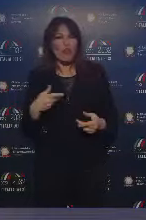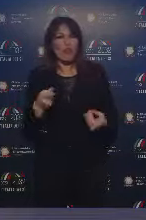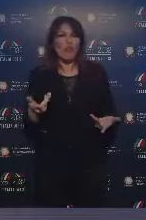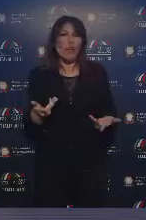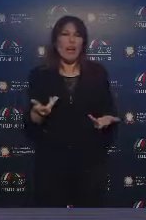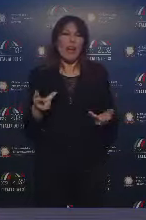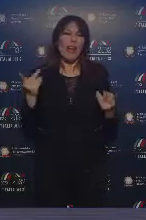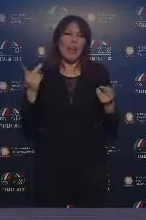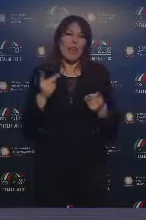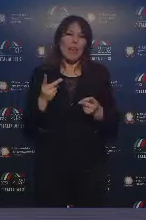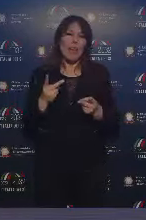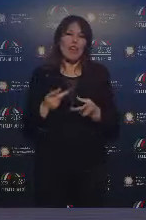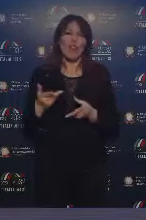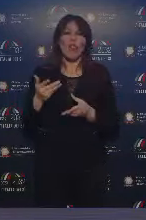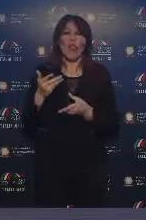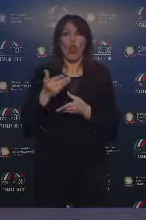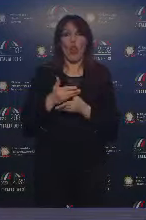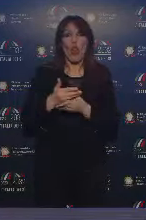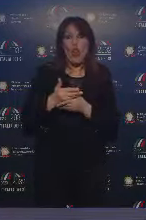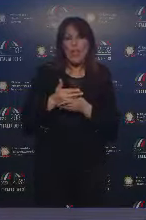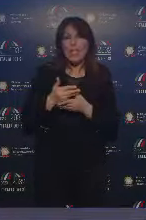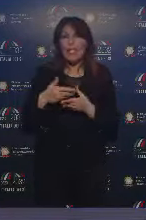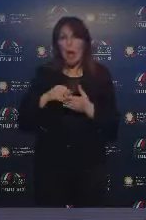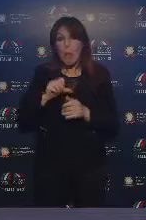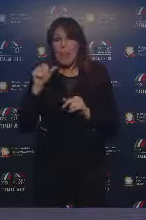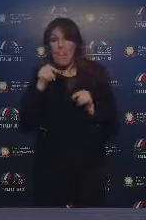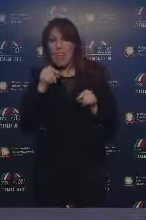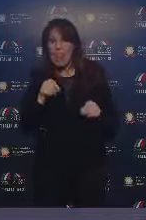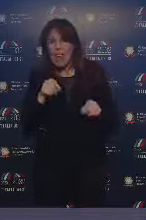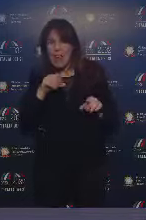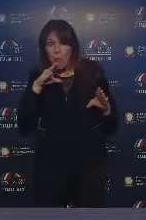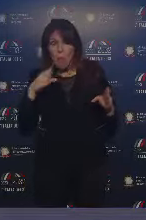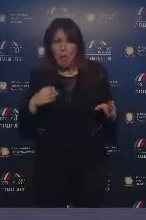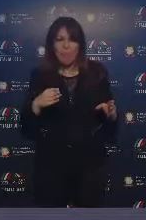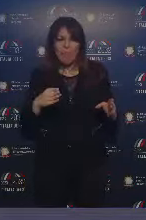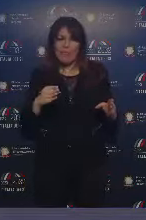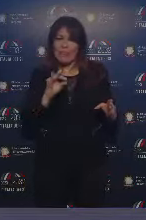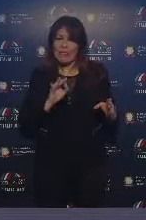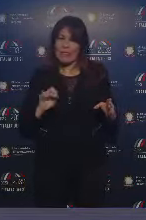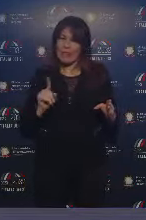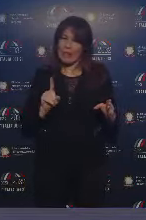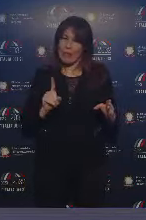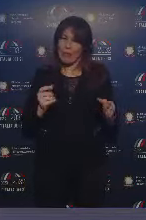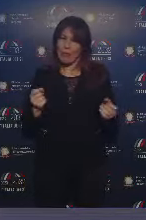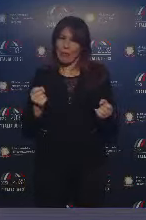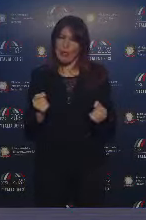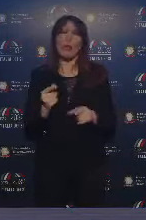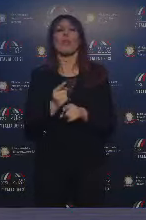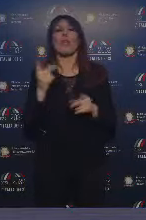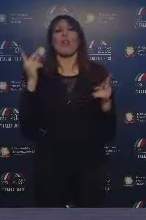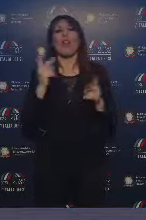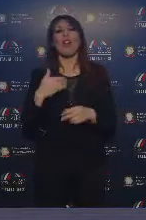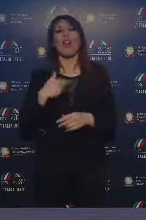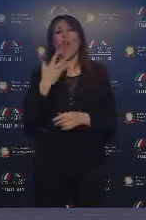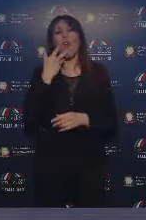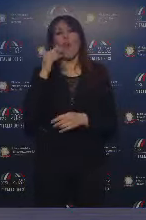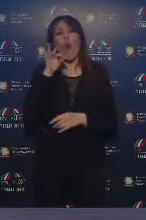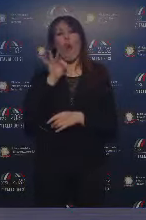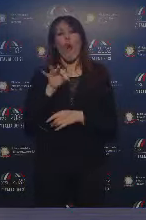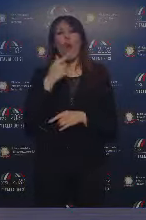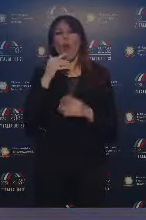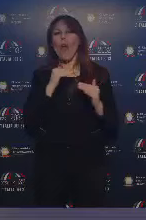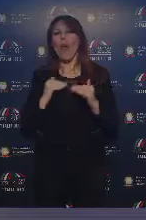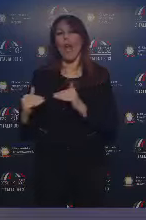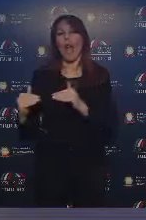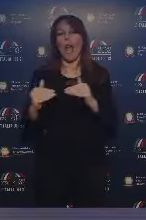nei dossier era prioritaria per quello che mi riguarda Io cerco di essere oggettivo ed equo nella